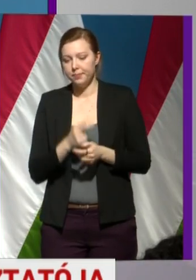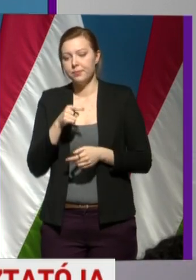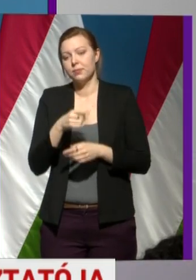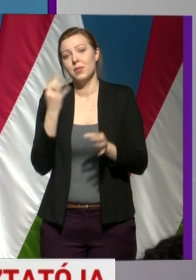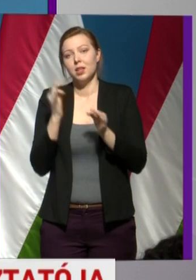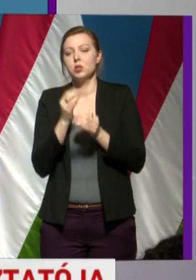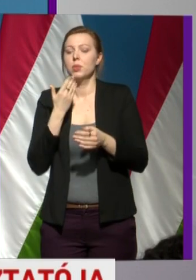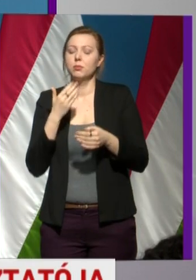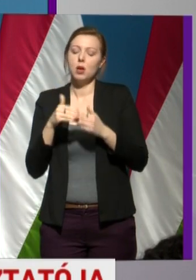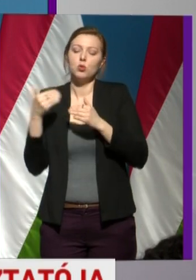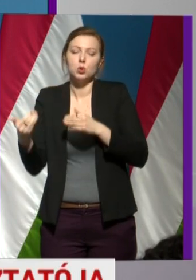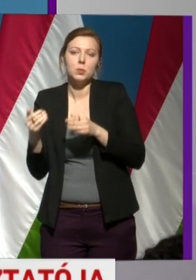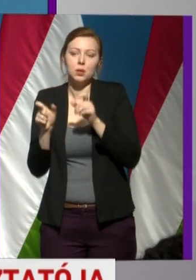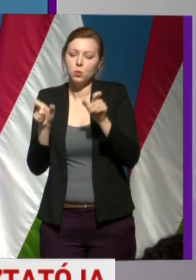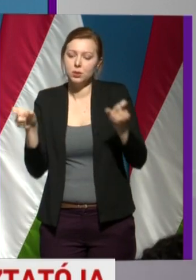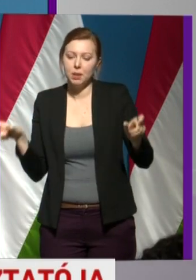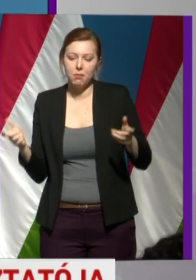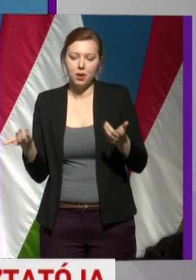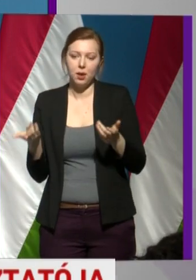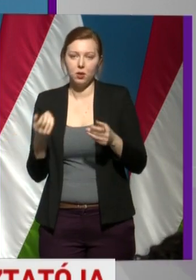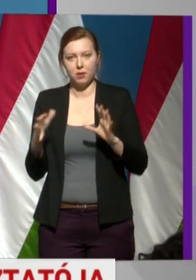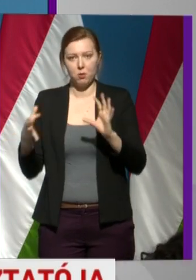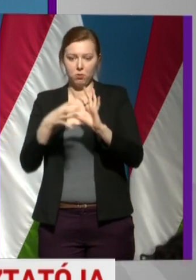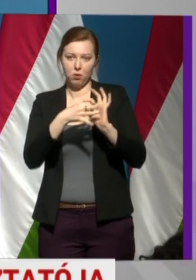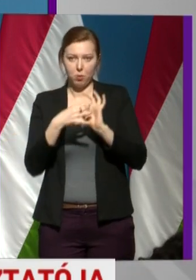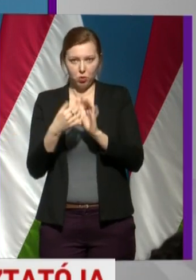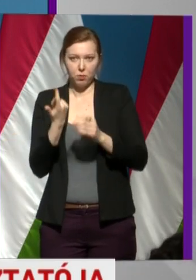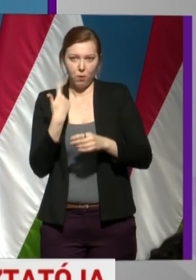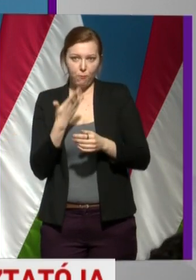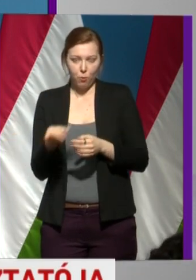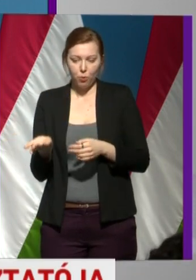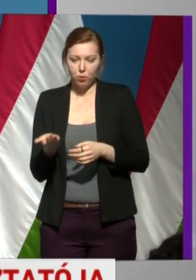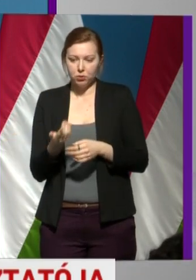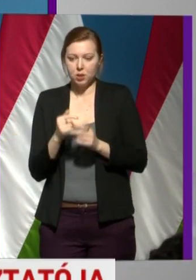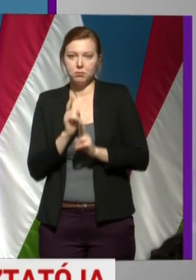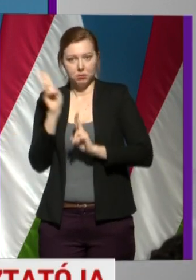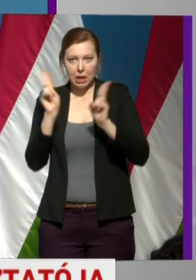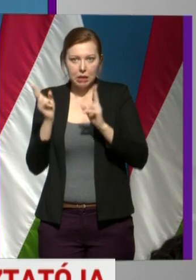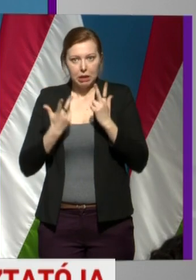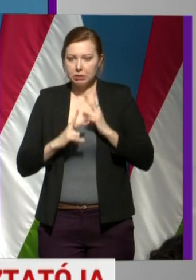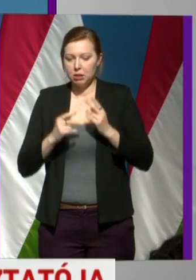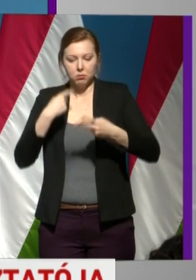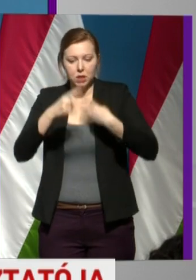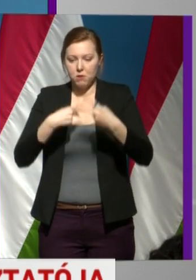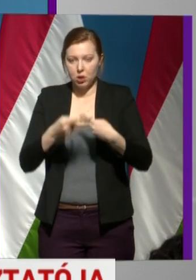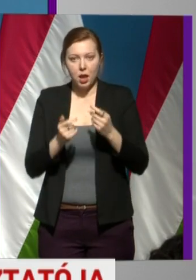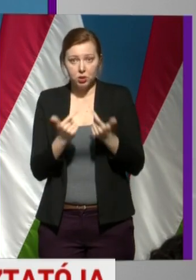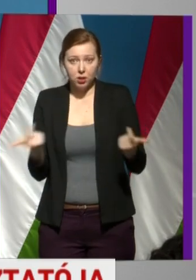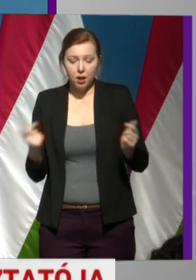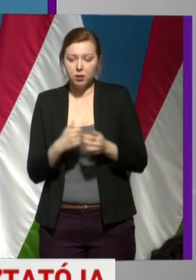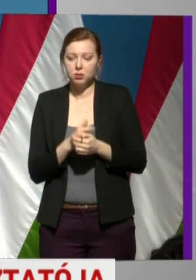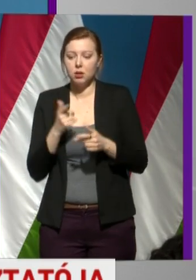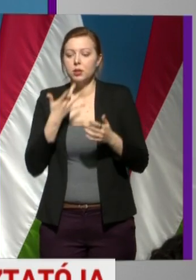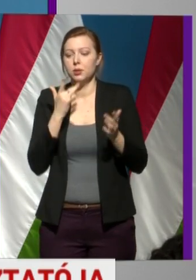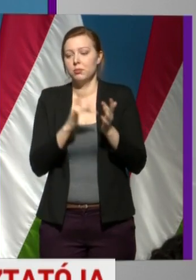például a szomszédok, azok a személyek, akik velük kapcsolatba kerültek, azok jelentkezhetnek kivizsgálásra. Azok is,